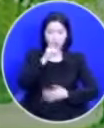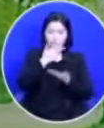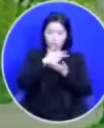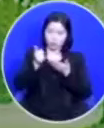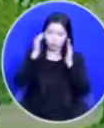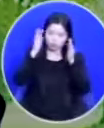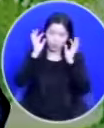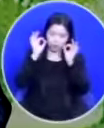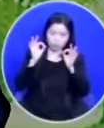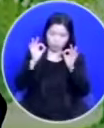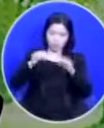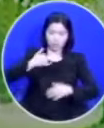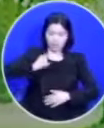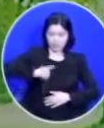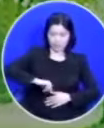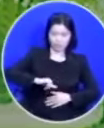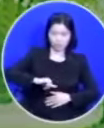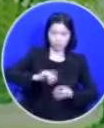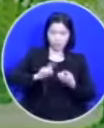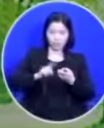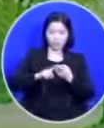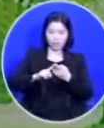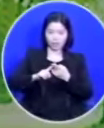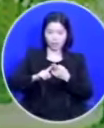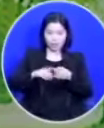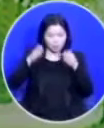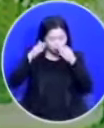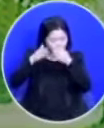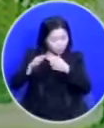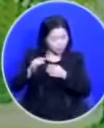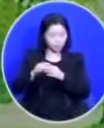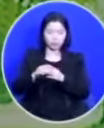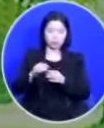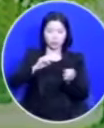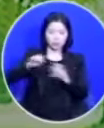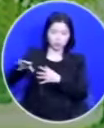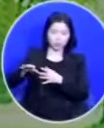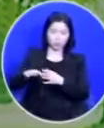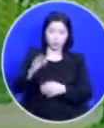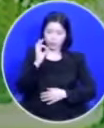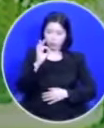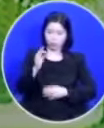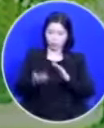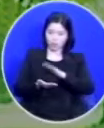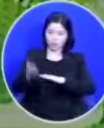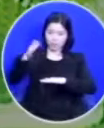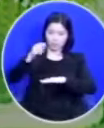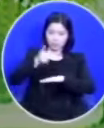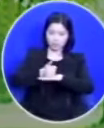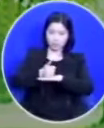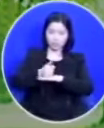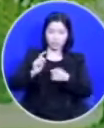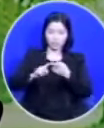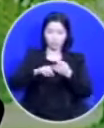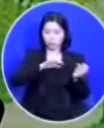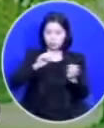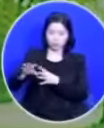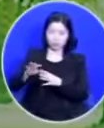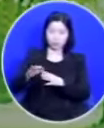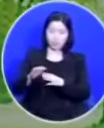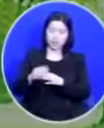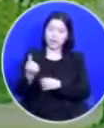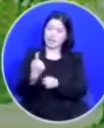바라보며 자녀들에 대한 집착도 내려놓고 돈과 승진에 대한 집착도 내려 놓았습니다 작년엔